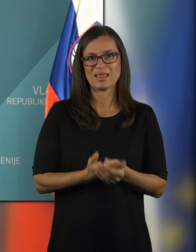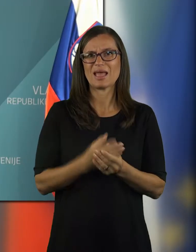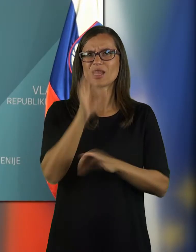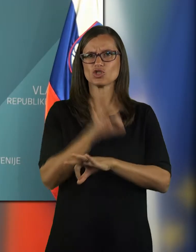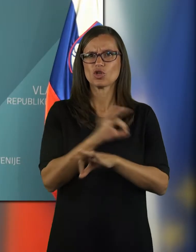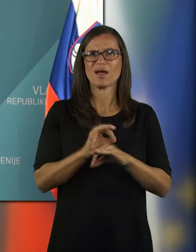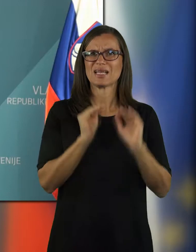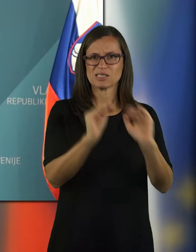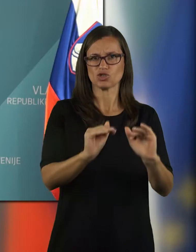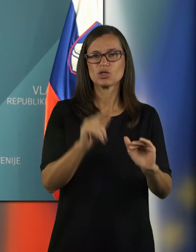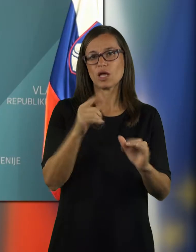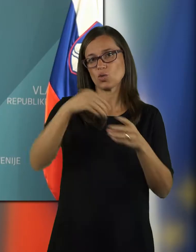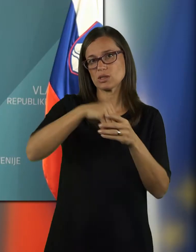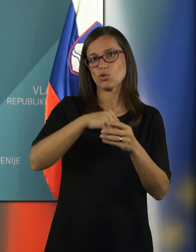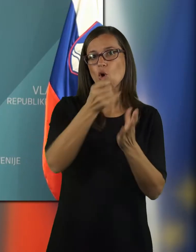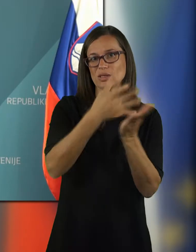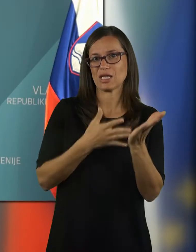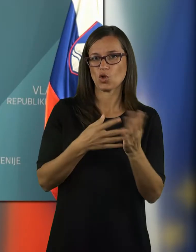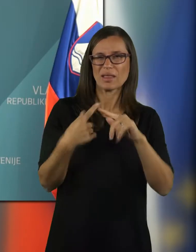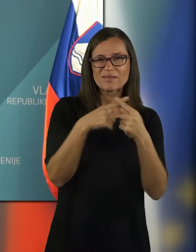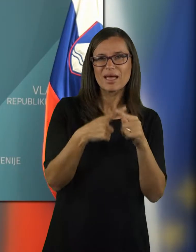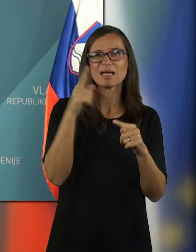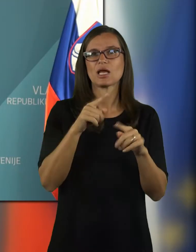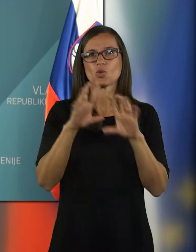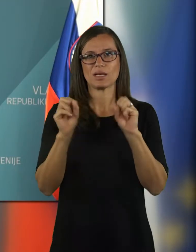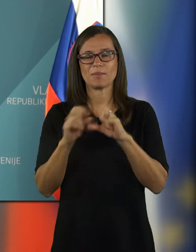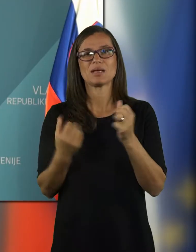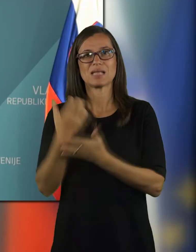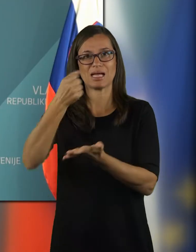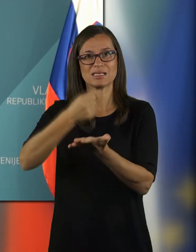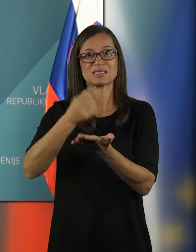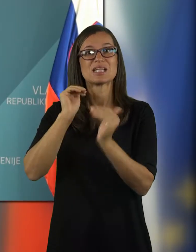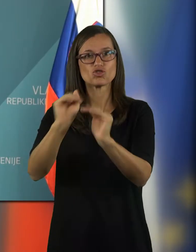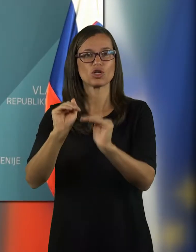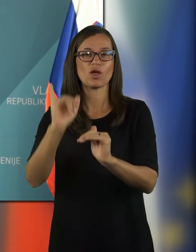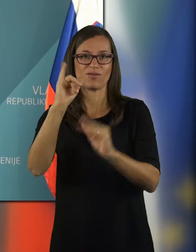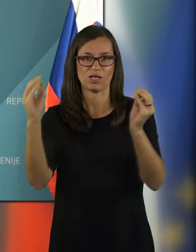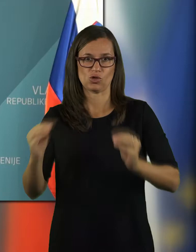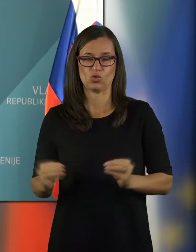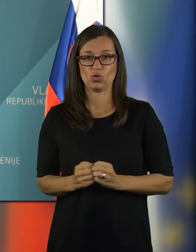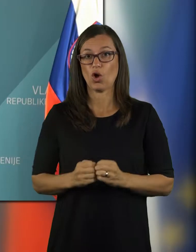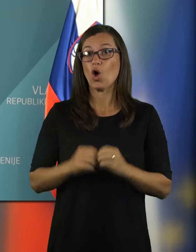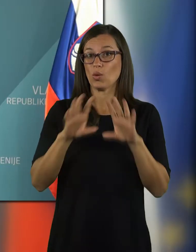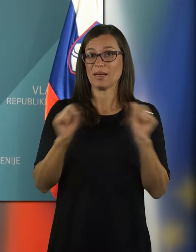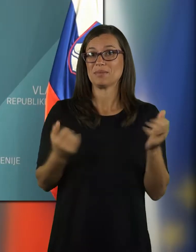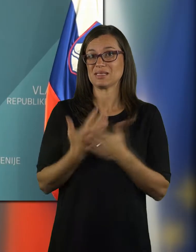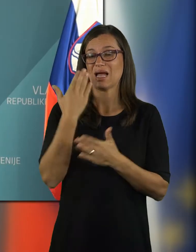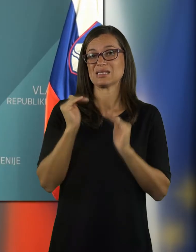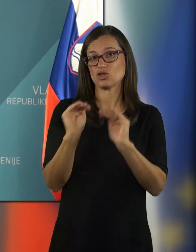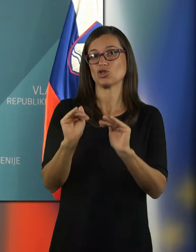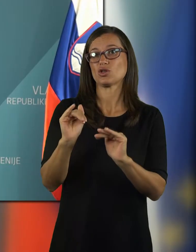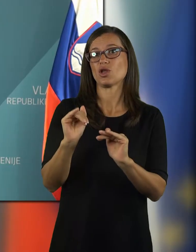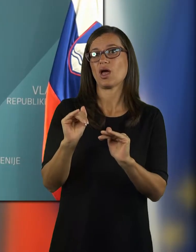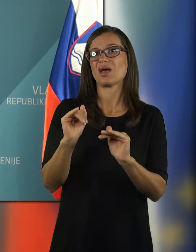načrtovanja zaščite, ki vsebujejo oceno tveganja in ukrepe za zaščito infrastrukture. Ukrepi za zaščito